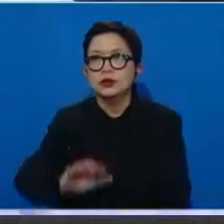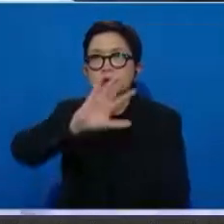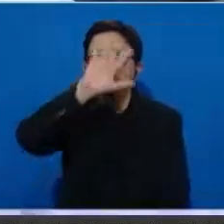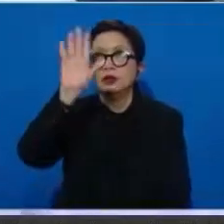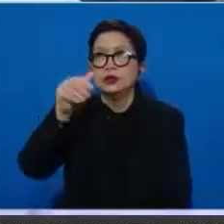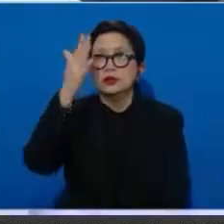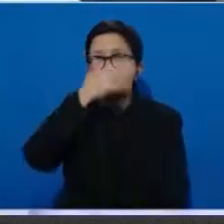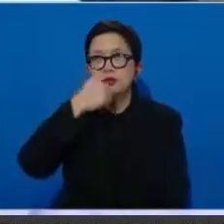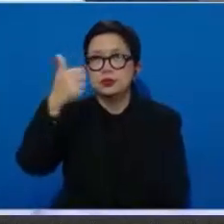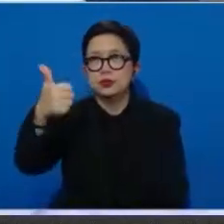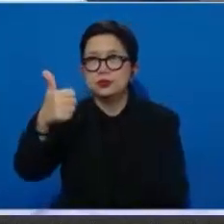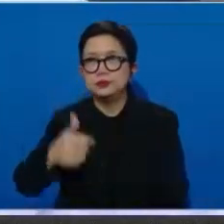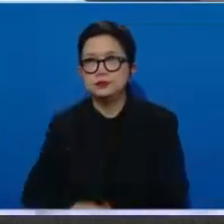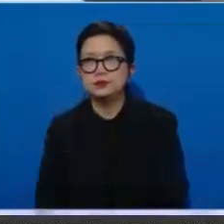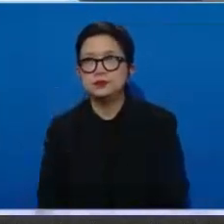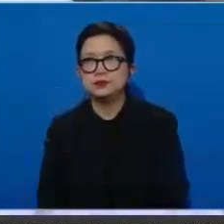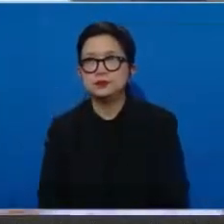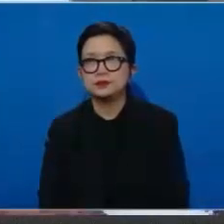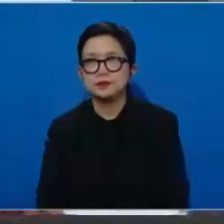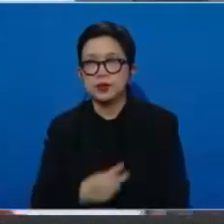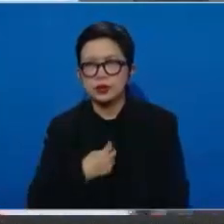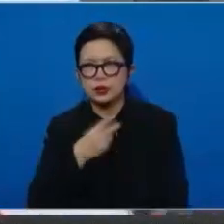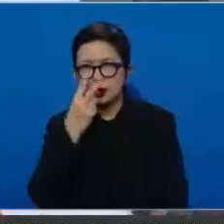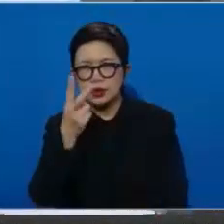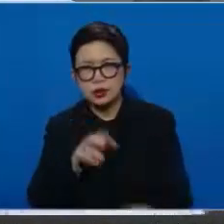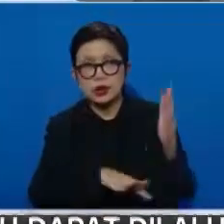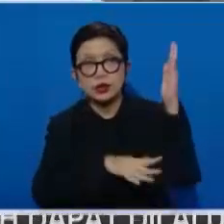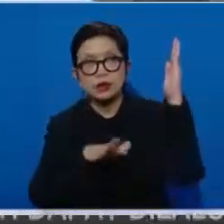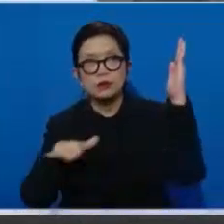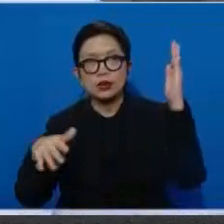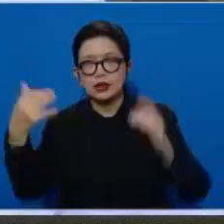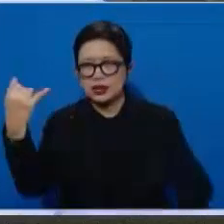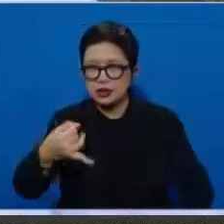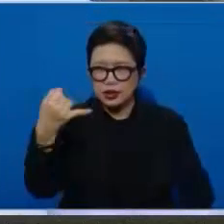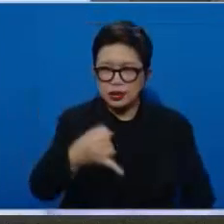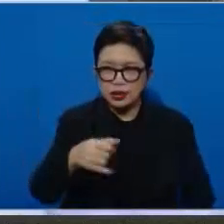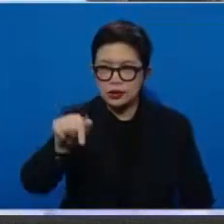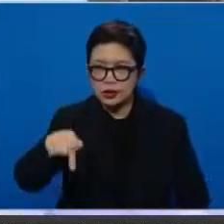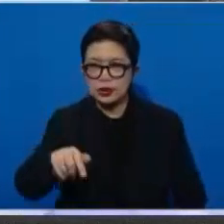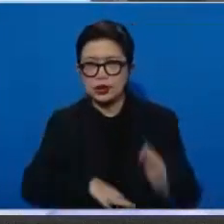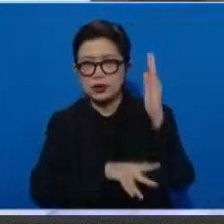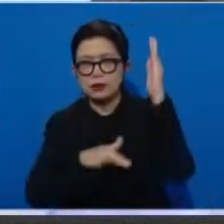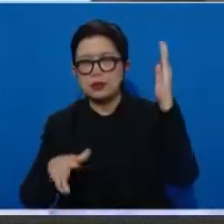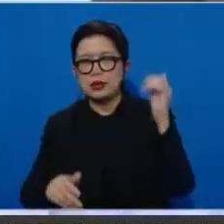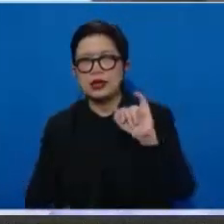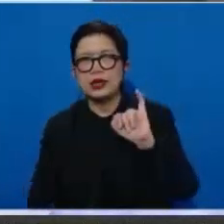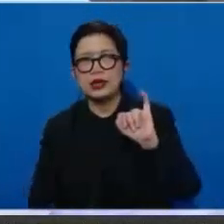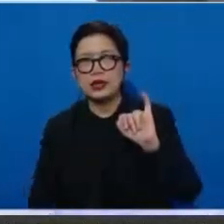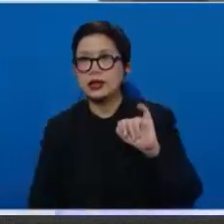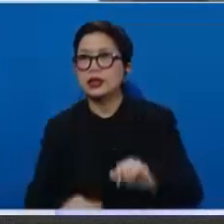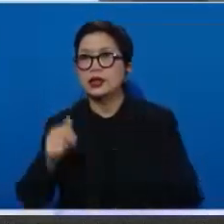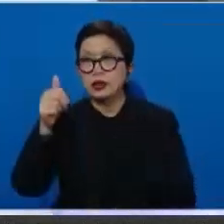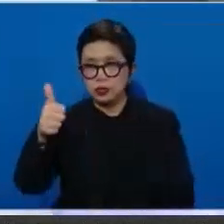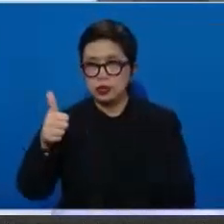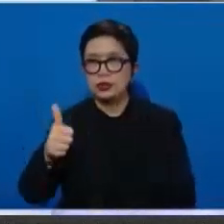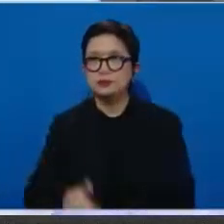asri. Jadi kalau selama ini kita lihat pantai-pantai, mungkin udah banyak sampah-sampah, tapi masih bersih